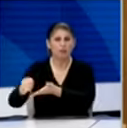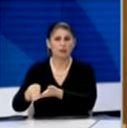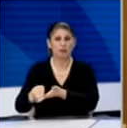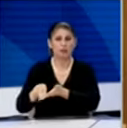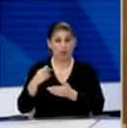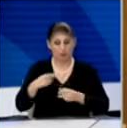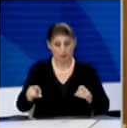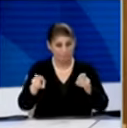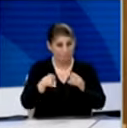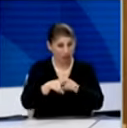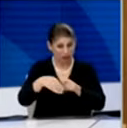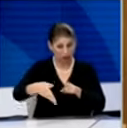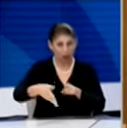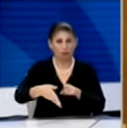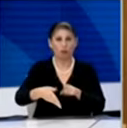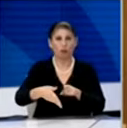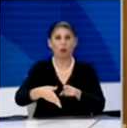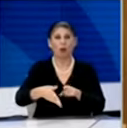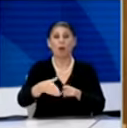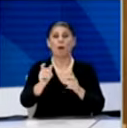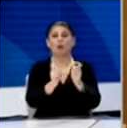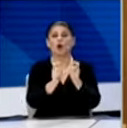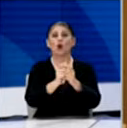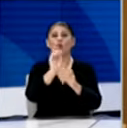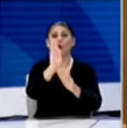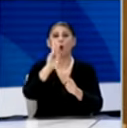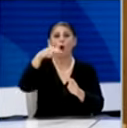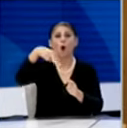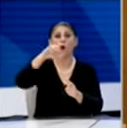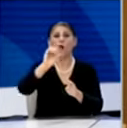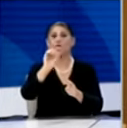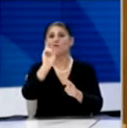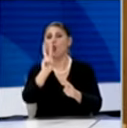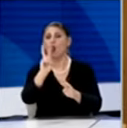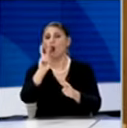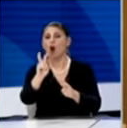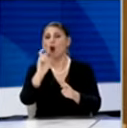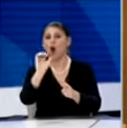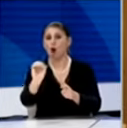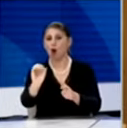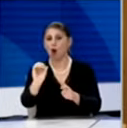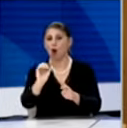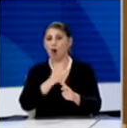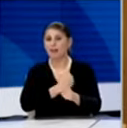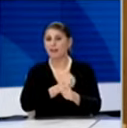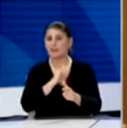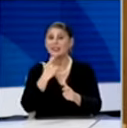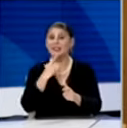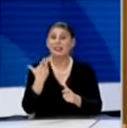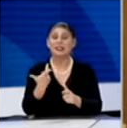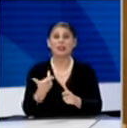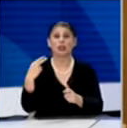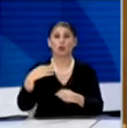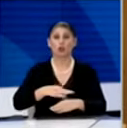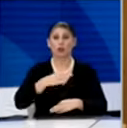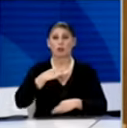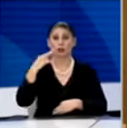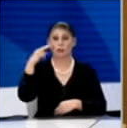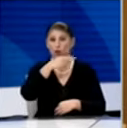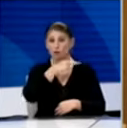Είναι μαζί μας πλημμυροπαθείς από το βλοχό Καρδίτσας που αναρωτιούνται γιατί ο κύριος